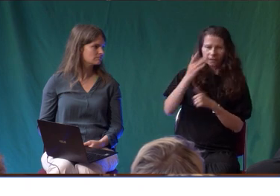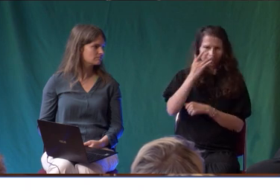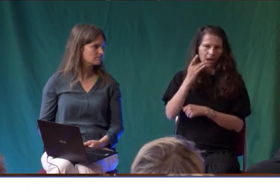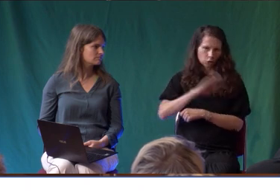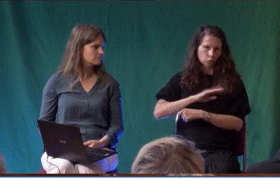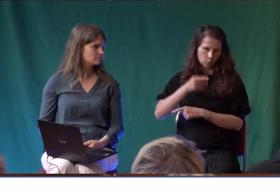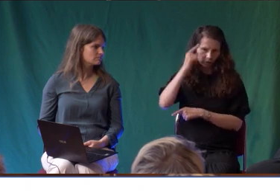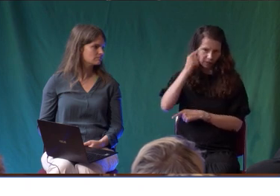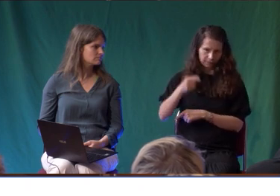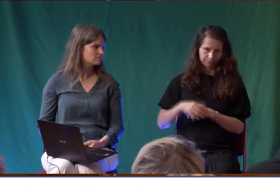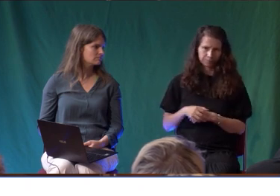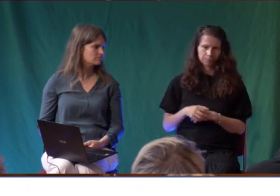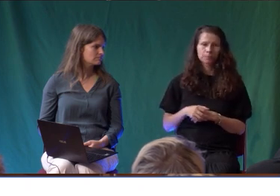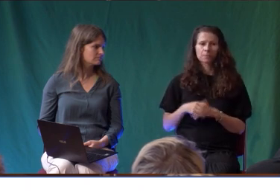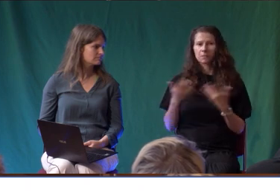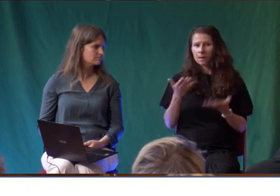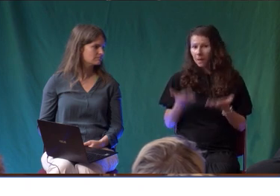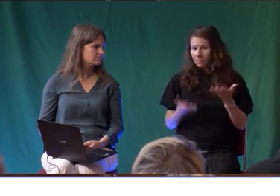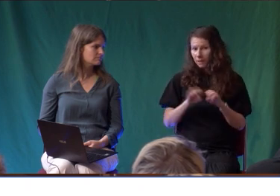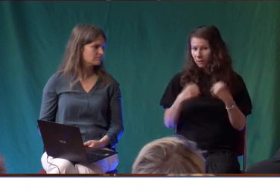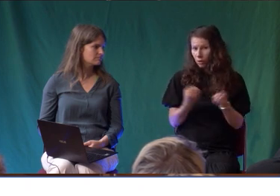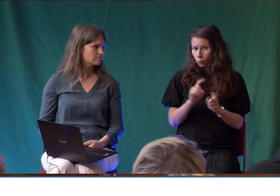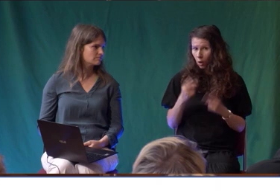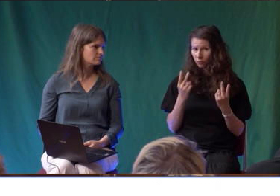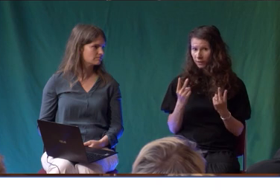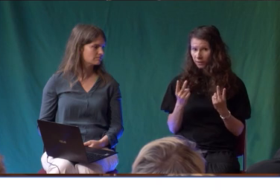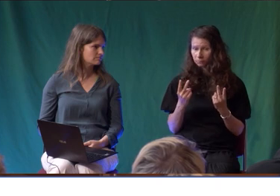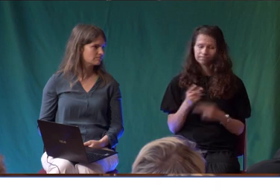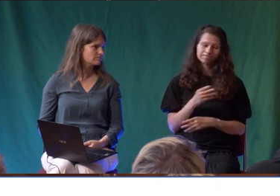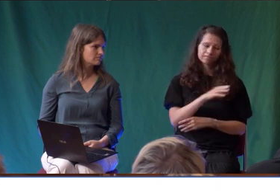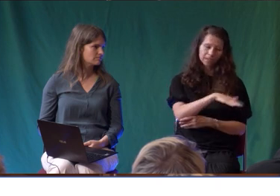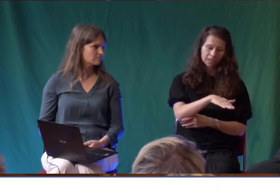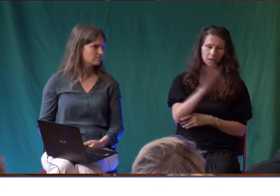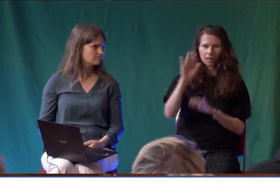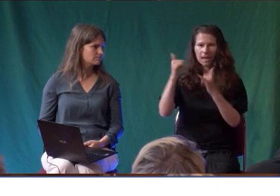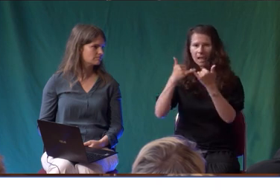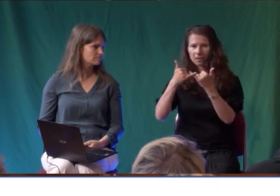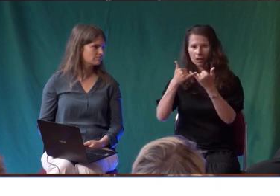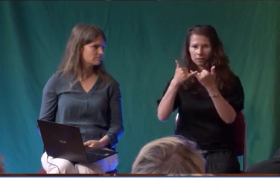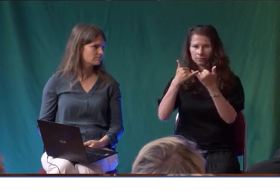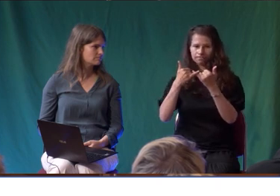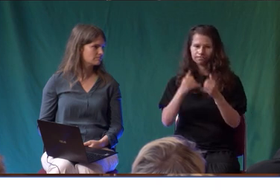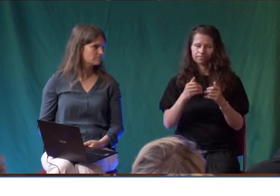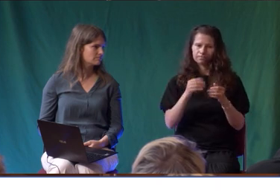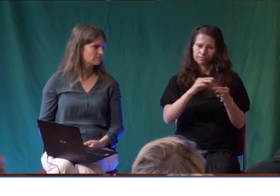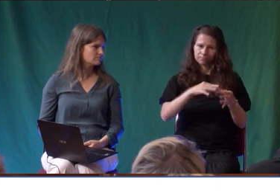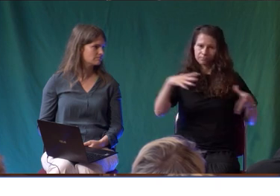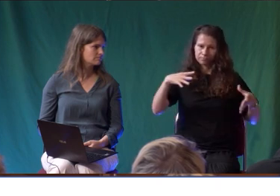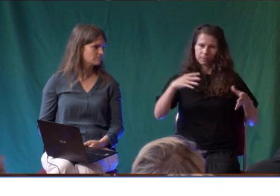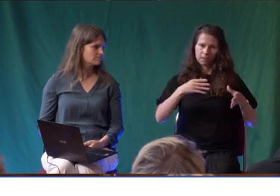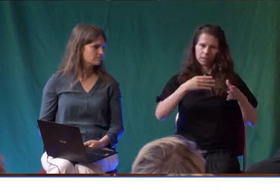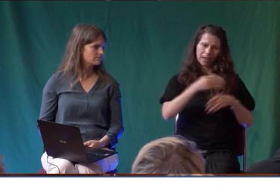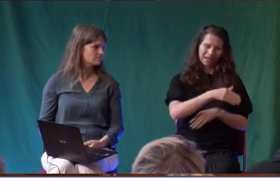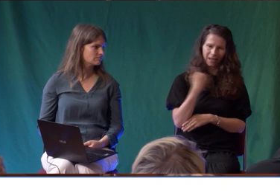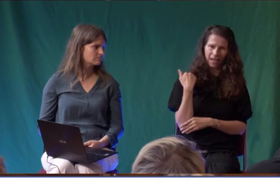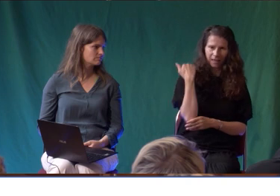und in manchen Situationen ist es wichtig dass Kinder unabhängig von ihren Eltern Entlastung bekommen dass Sie sich austauschen können gerade